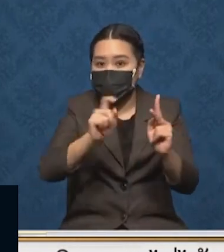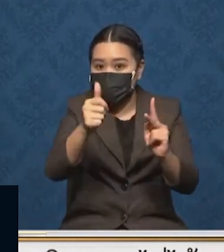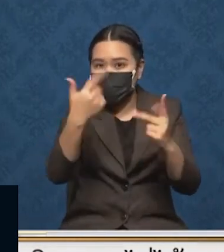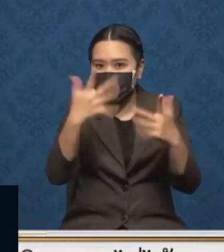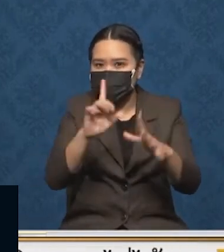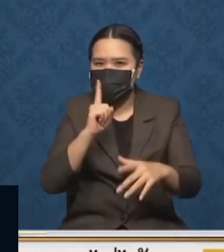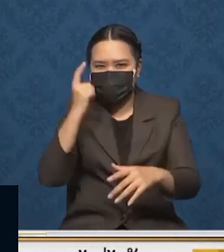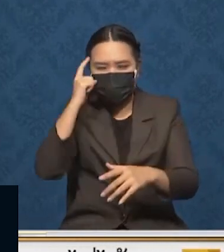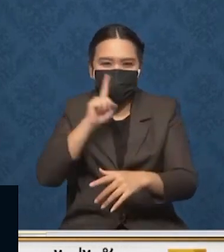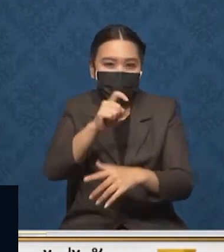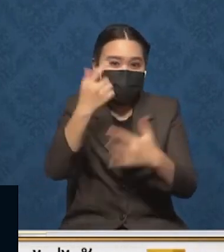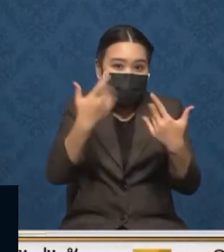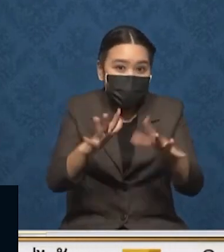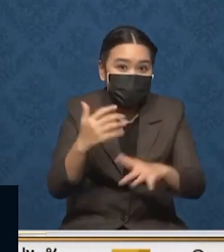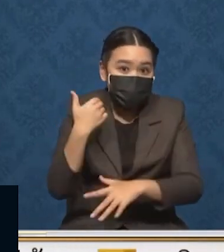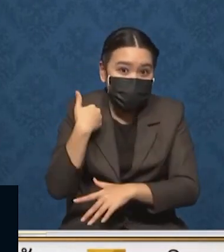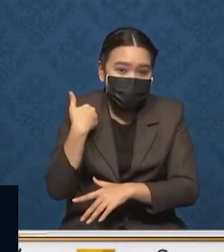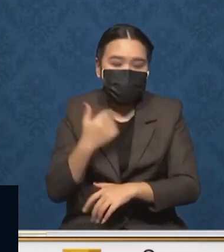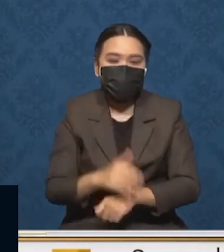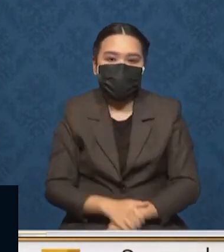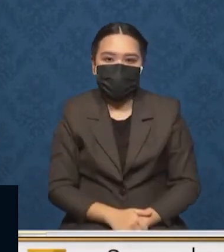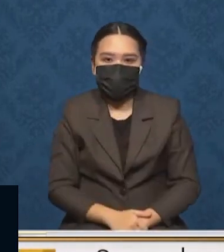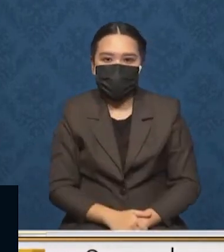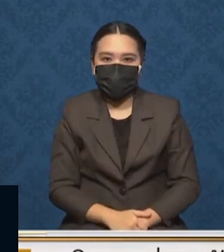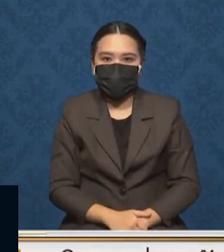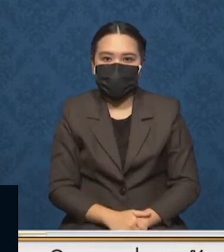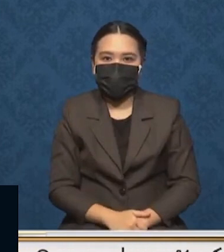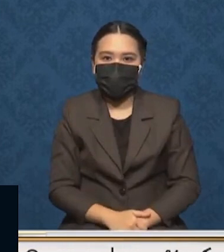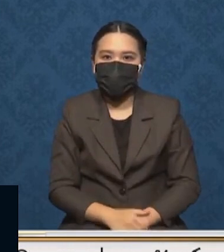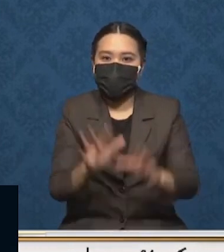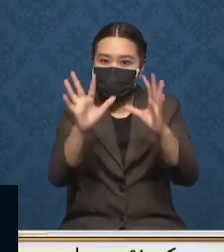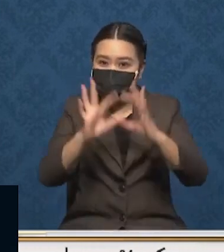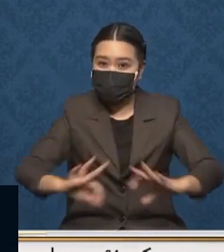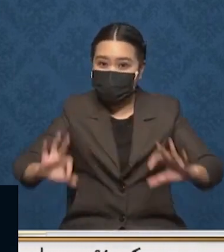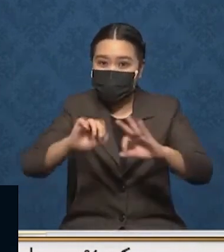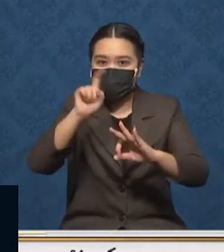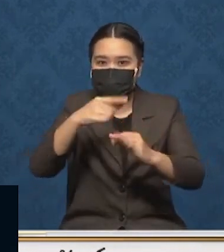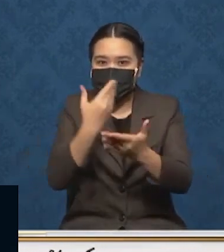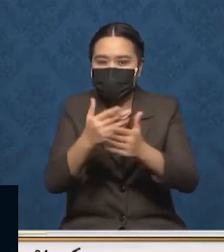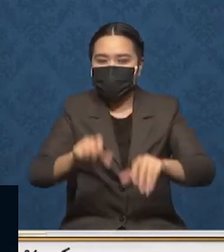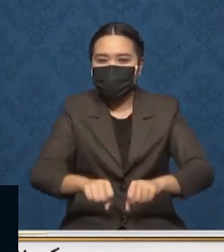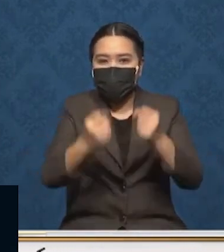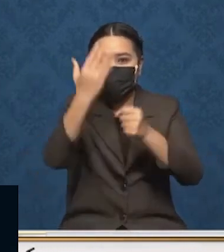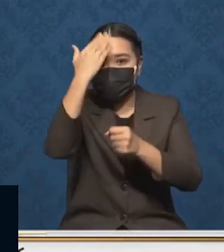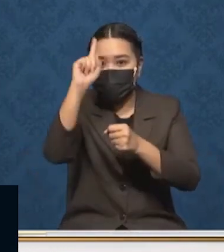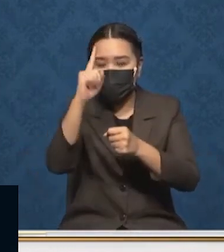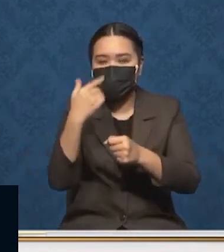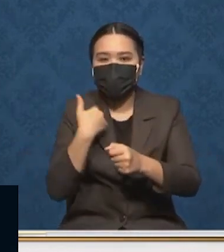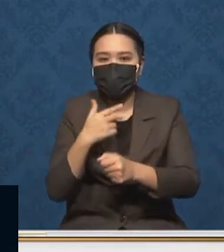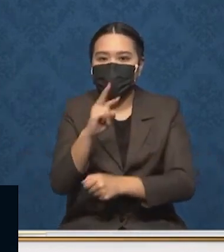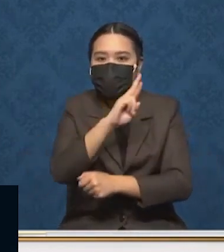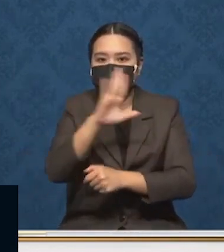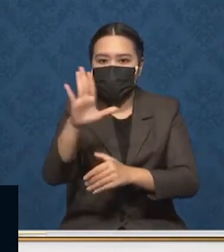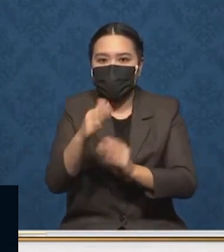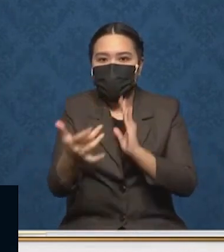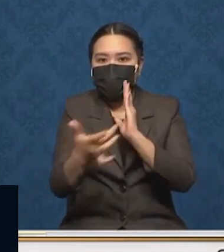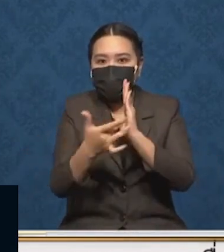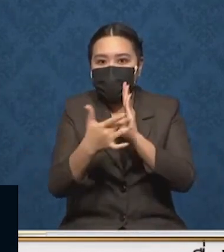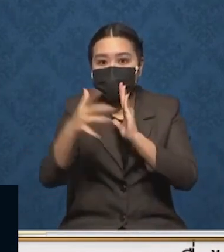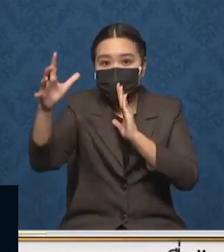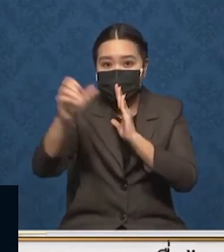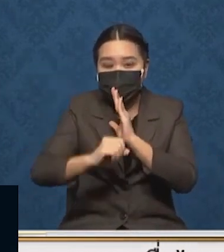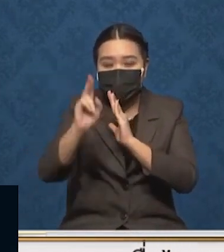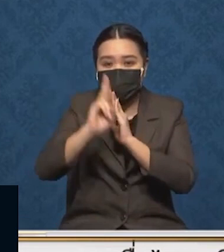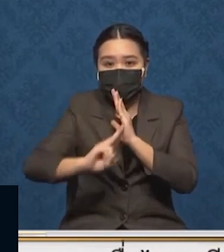คนี้หรือไม่แต่สิ่งที่ผมจำเป็นต้องตัดรถครับก็คือกรณีของการนำระบบอิเล็กทรอนิกส์เข้ามาใช้